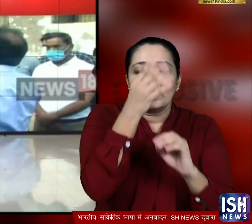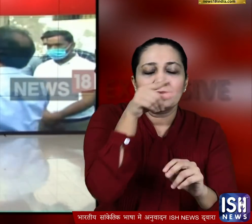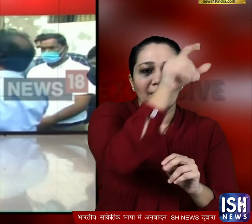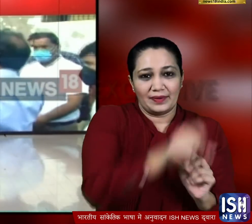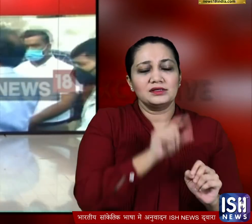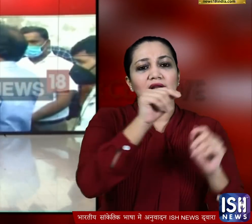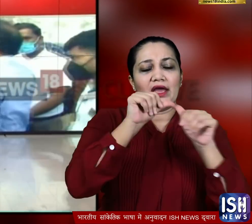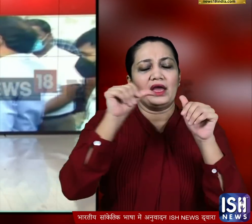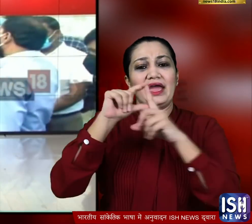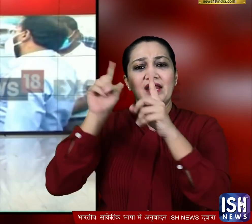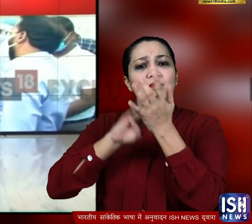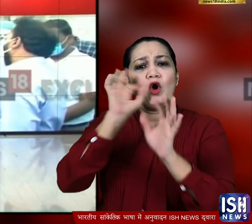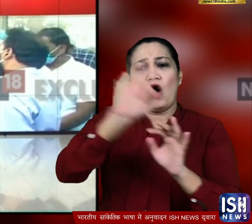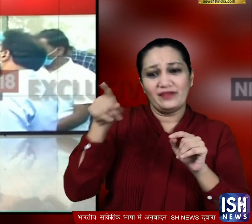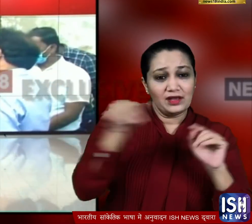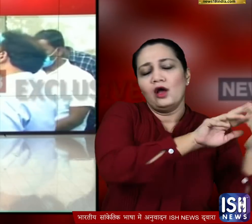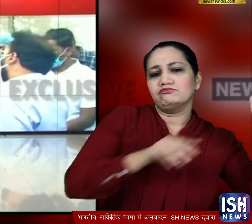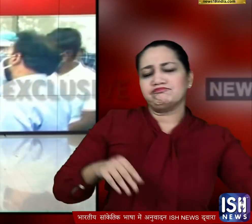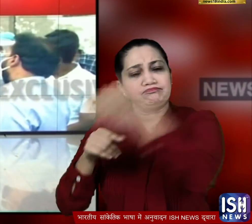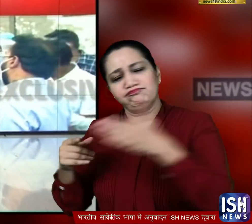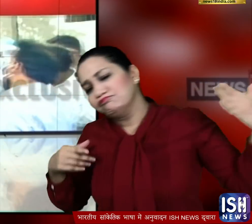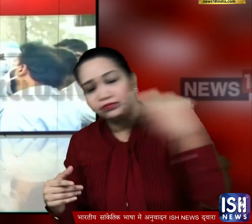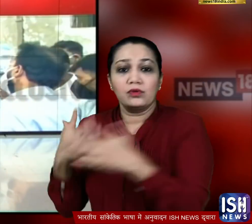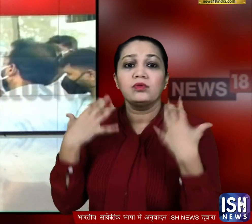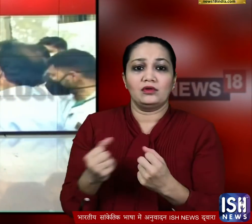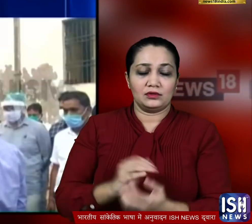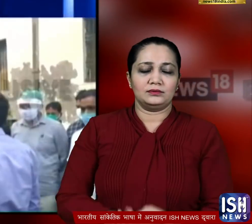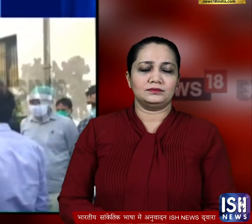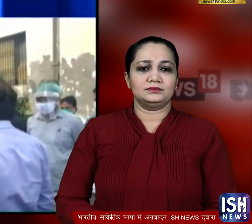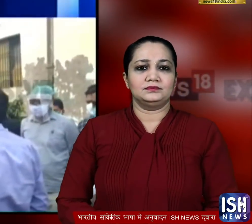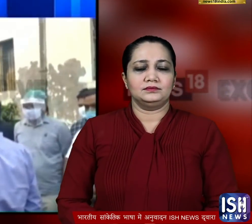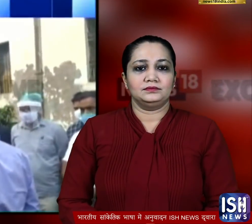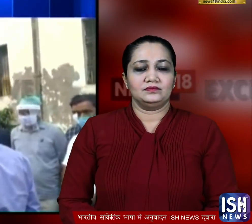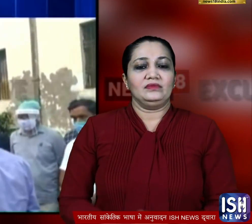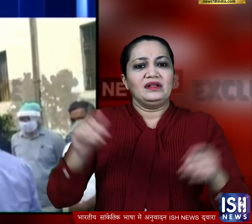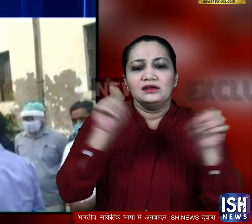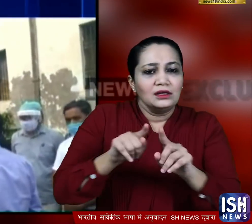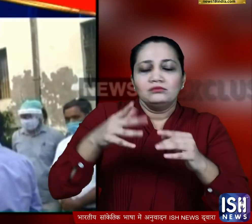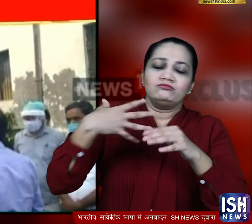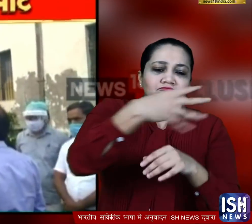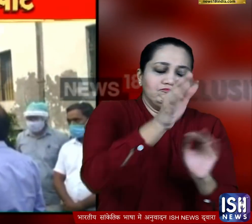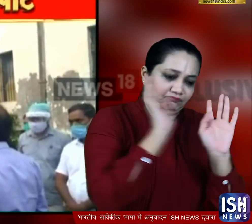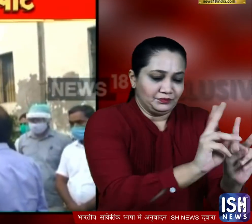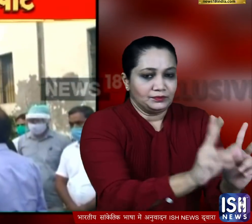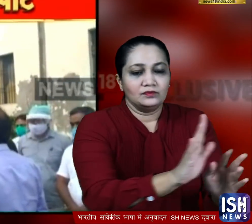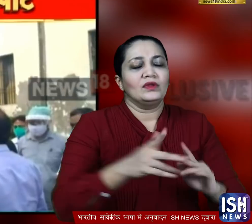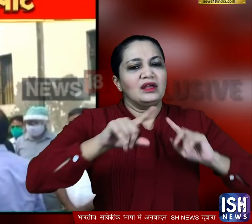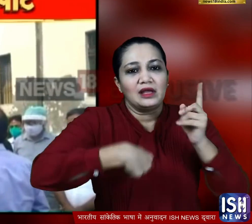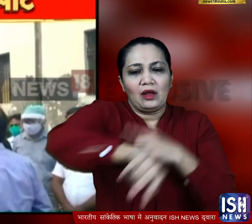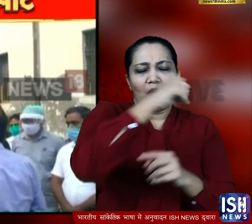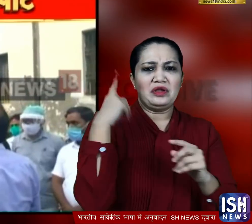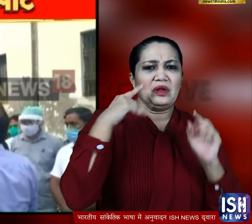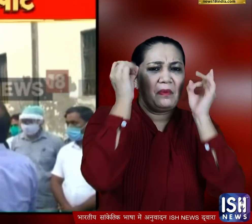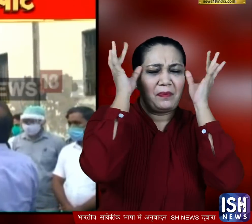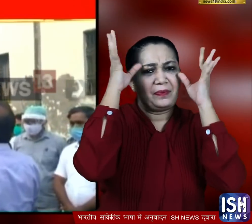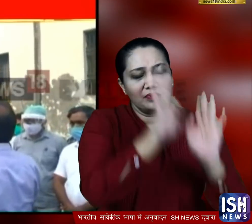के नेता एडीएम के दफ्तर में जबरदस्ती घुसने की कोशिश कर रहे थे, लेकिन उन्हें बाहर ही रोक दिया गया, जिस पर पार्टी के